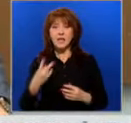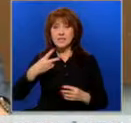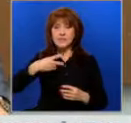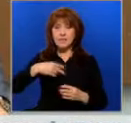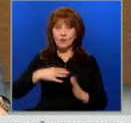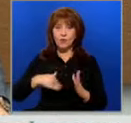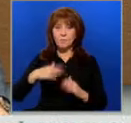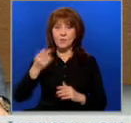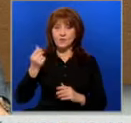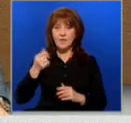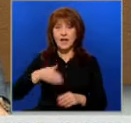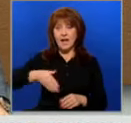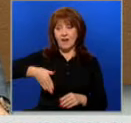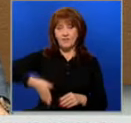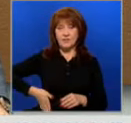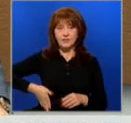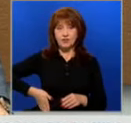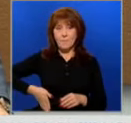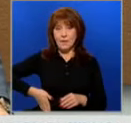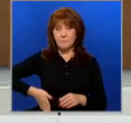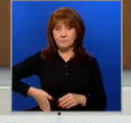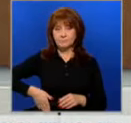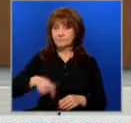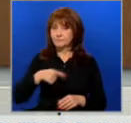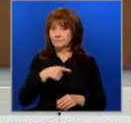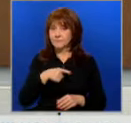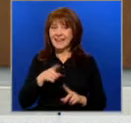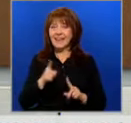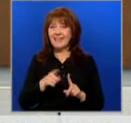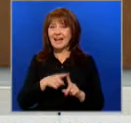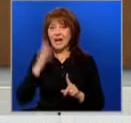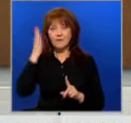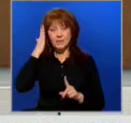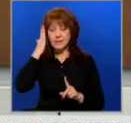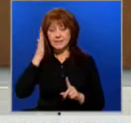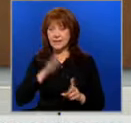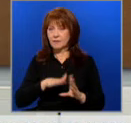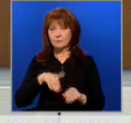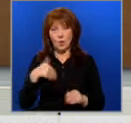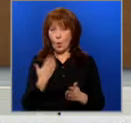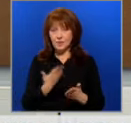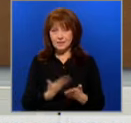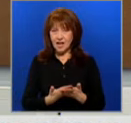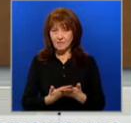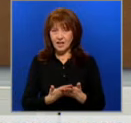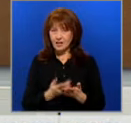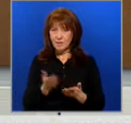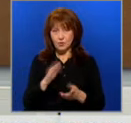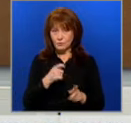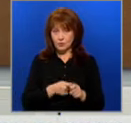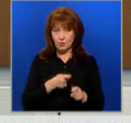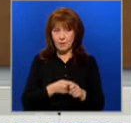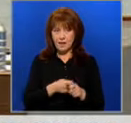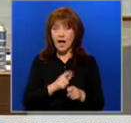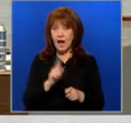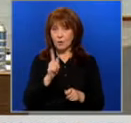надявам, че във вътрешния джоб на господин Тагарев седи неговата оставка. И днеска ще я подаде, като свърши това заседание, ако не го е направил,